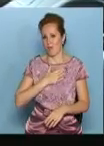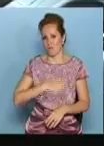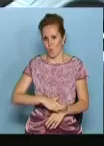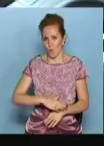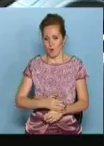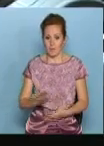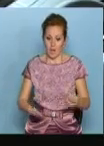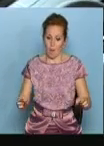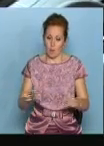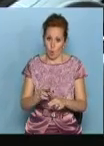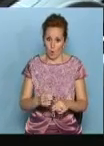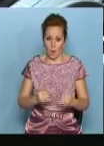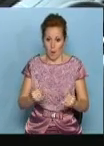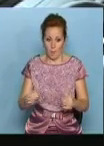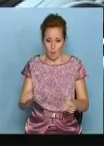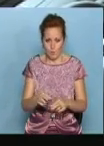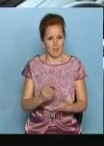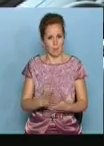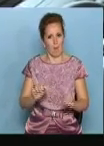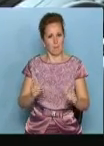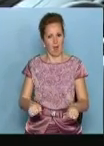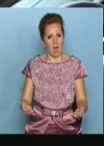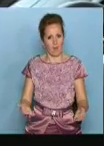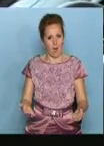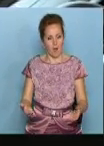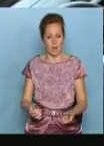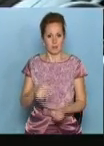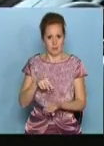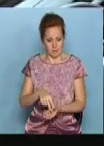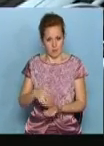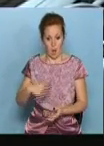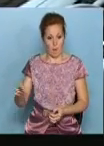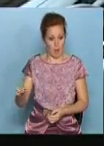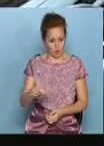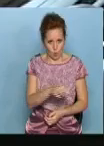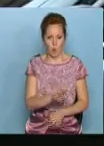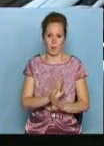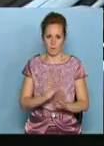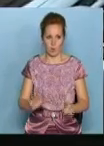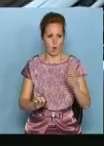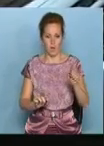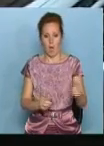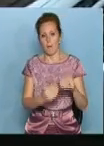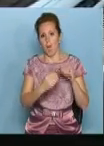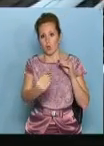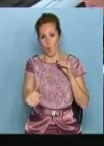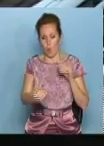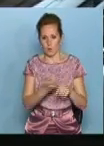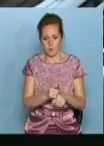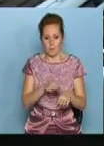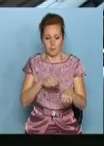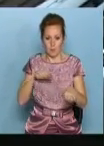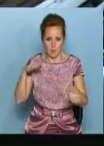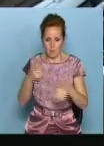пропустить, не имеем права его не пропускать. Приходится стоять часами. Если пешеход прошел, с той стороны целый поток. Там большой микрорайон, вот за